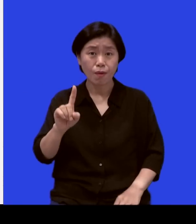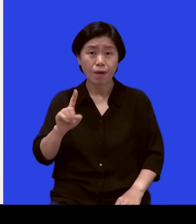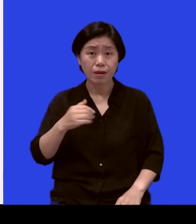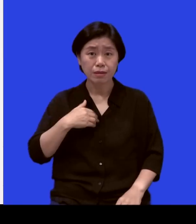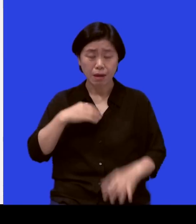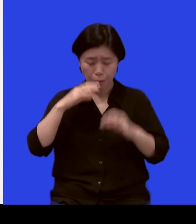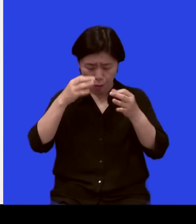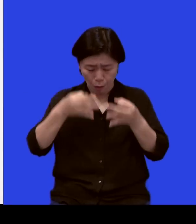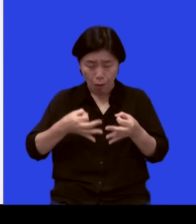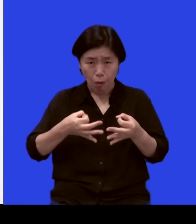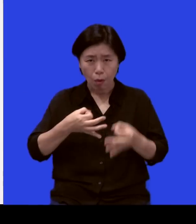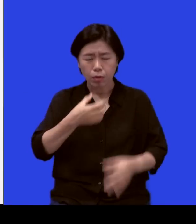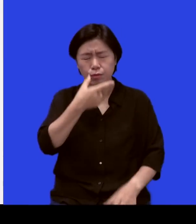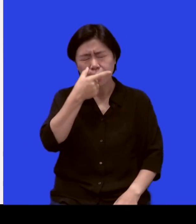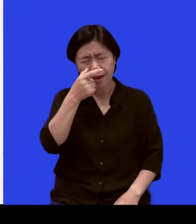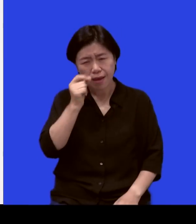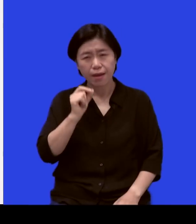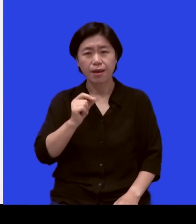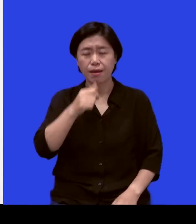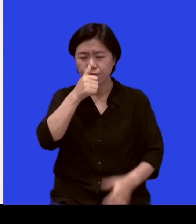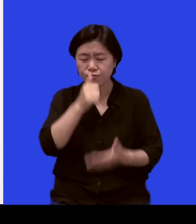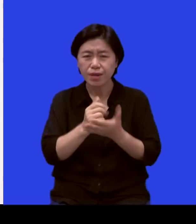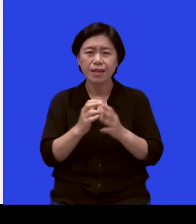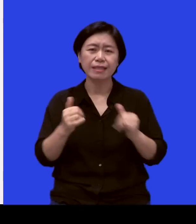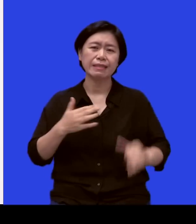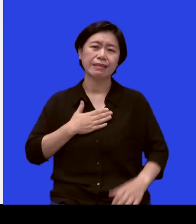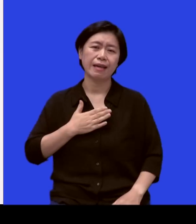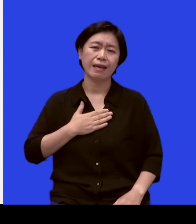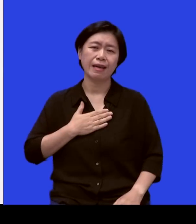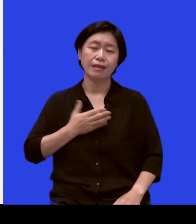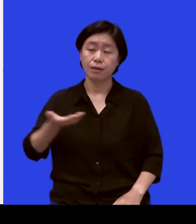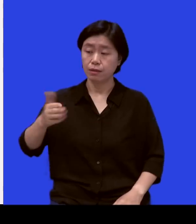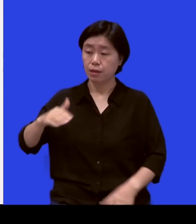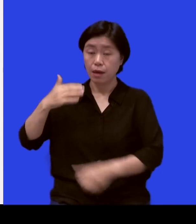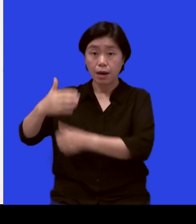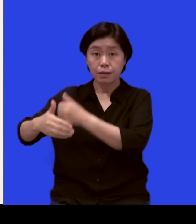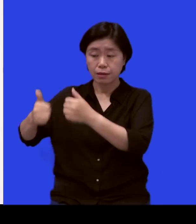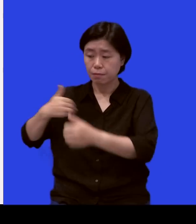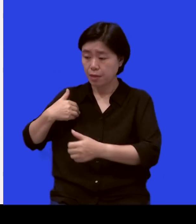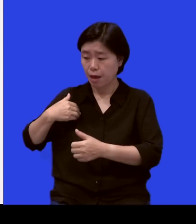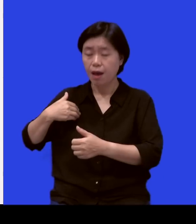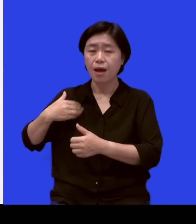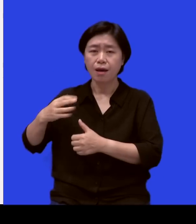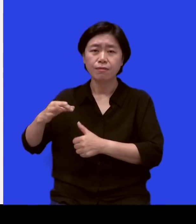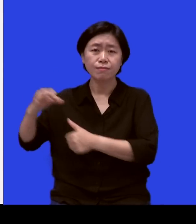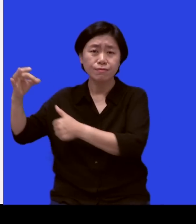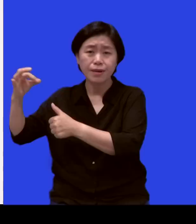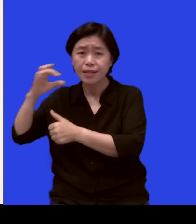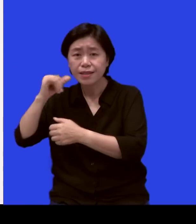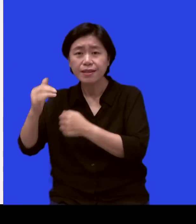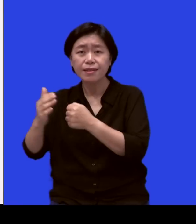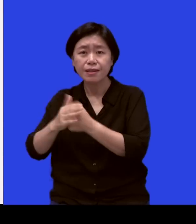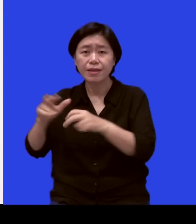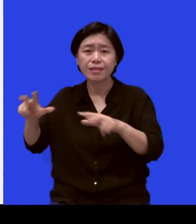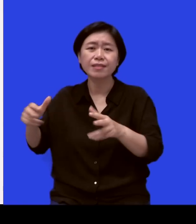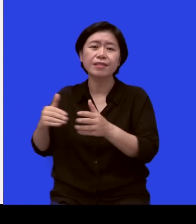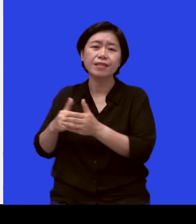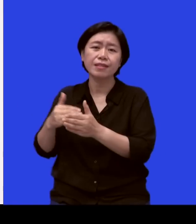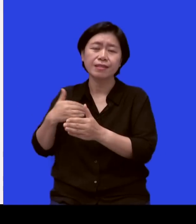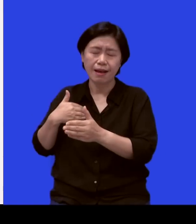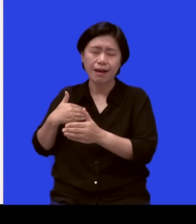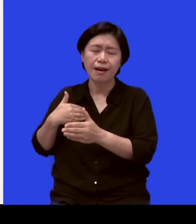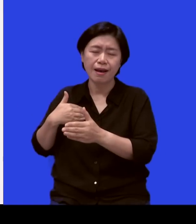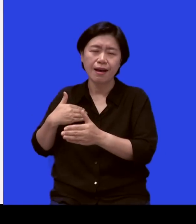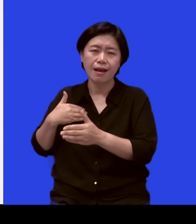죄인이고 불충하고 무능한 자이지만은 택하셨으니까는 그냥 버리지 않고 어떻게 쓰셔서 오늘도